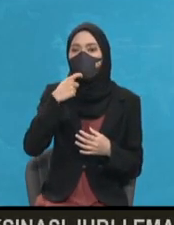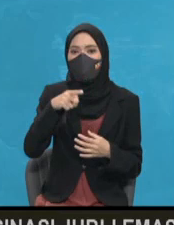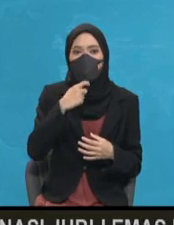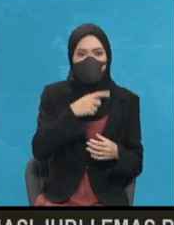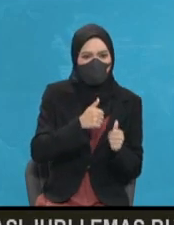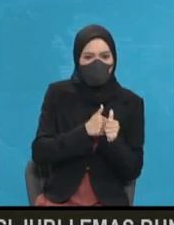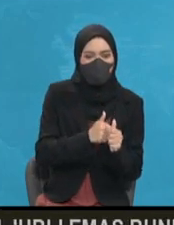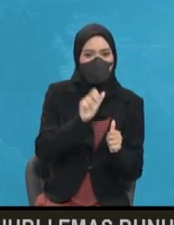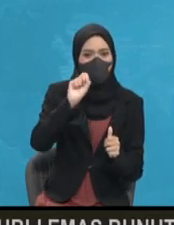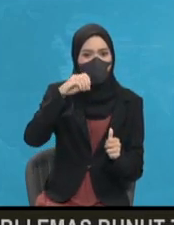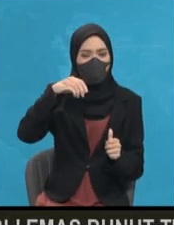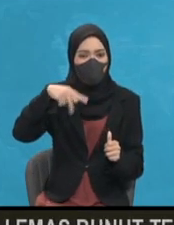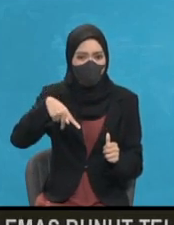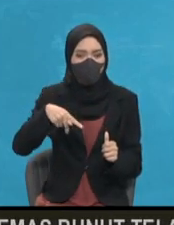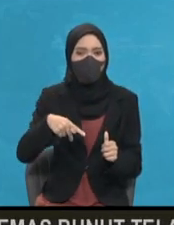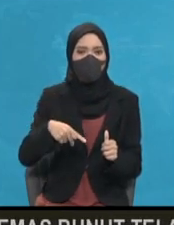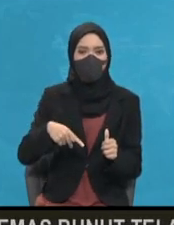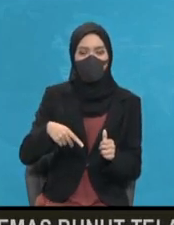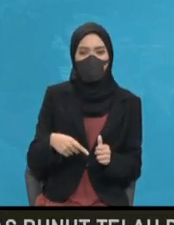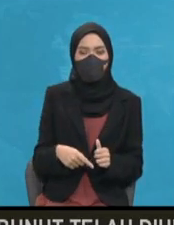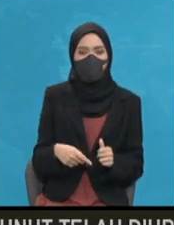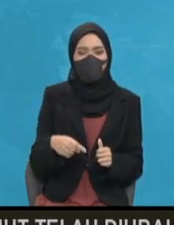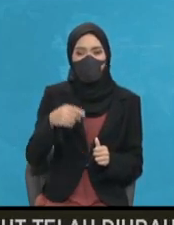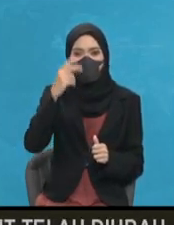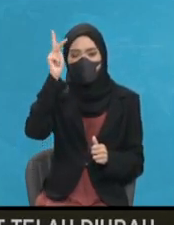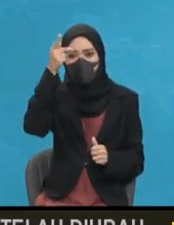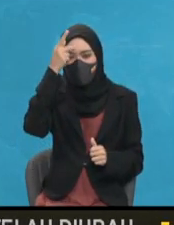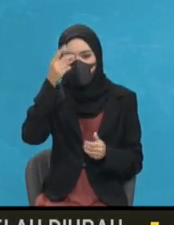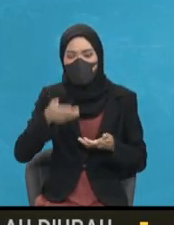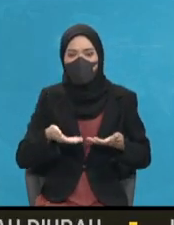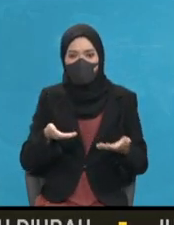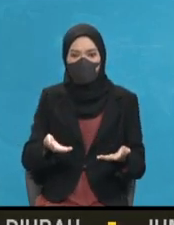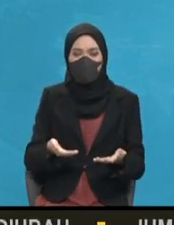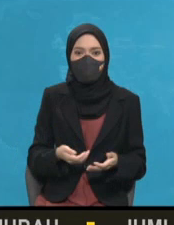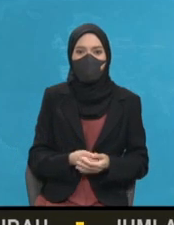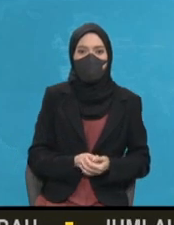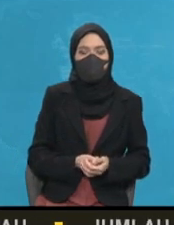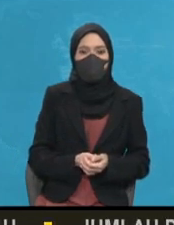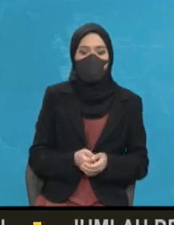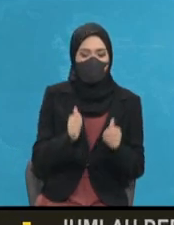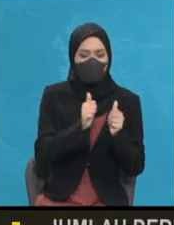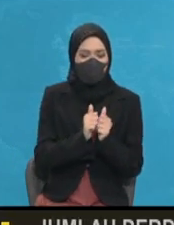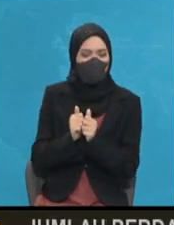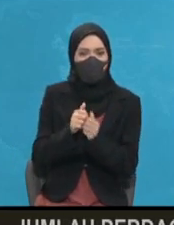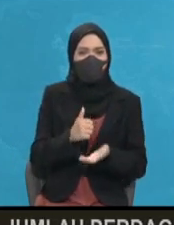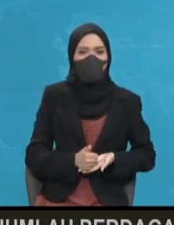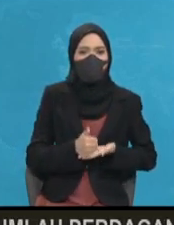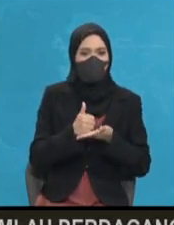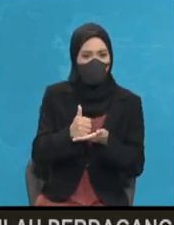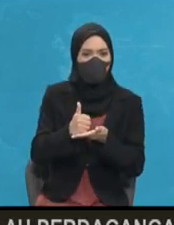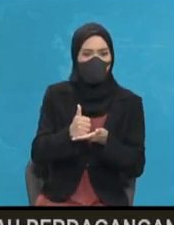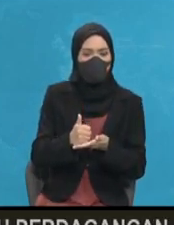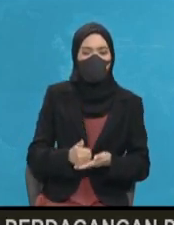garis panduan yang telah dikeluarkan dan dikhususkan oleh pihak kerajaan bagi sama-sama membantu memusnahkan